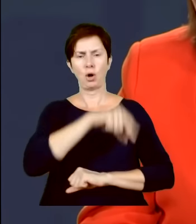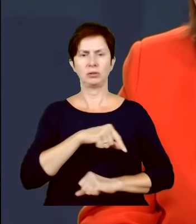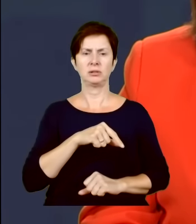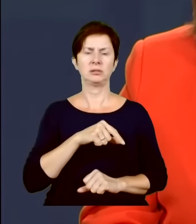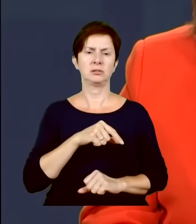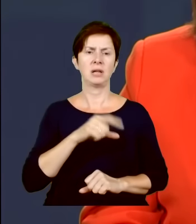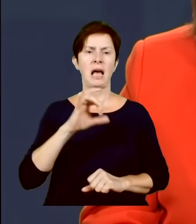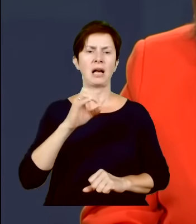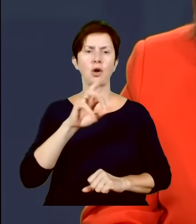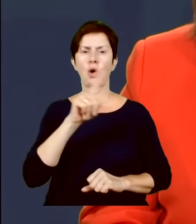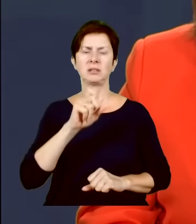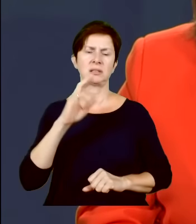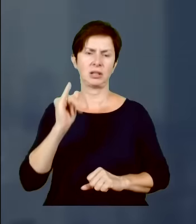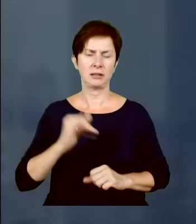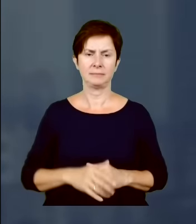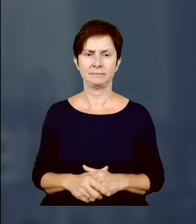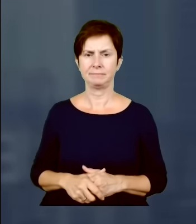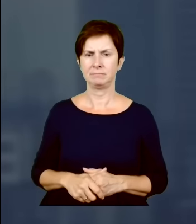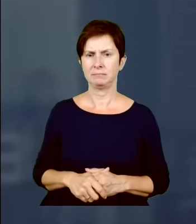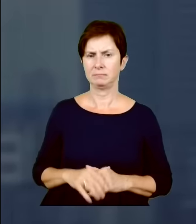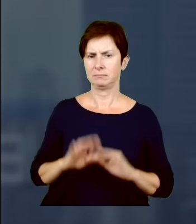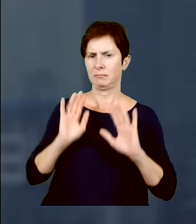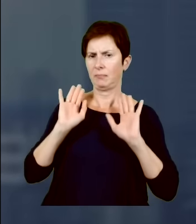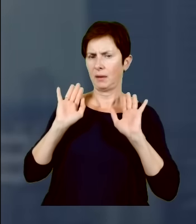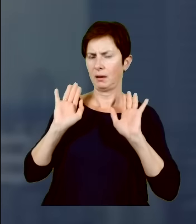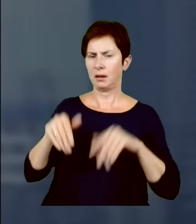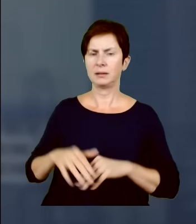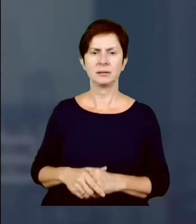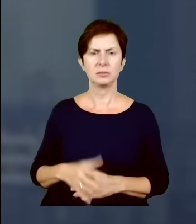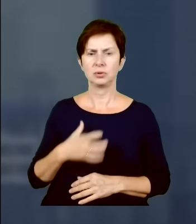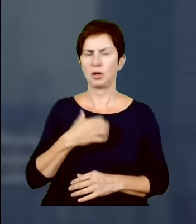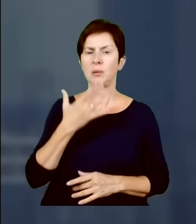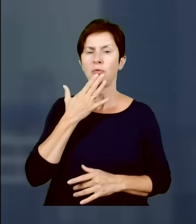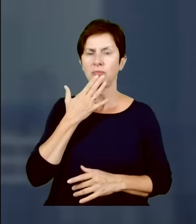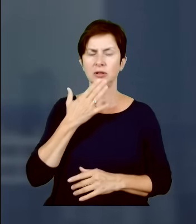natomiast jego sytuacją tylko niech cokolwiek robią po prostu